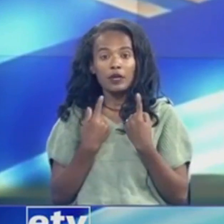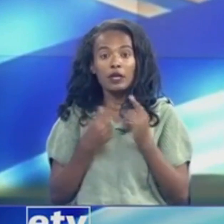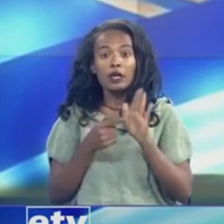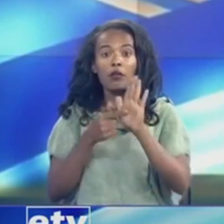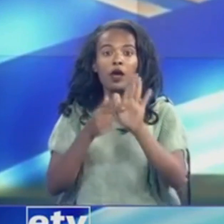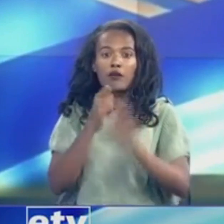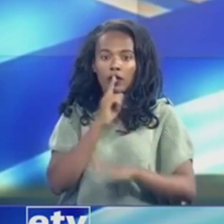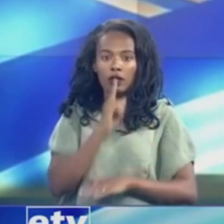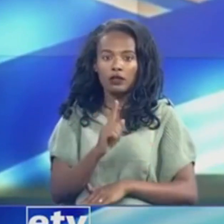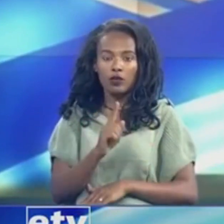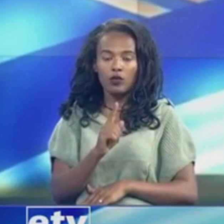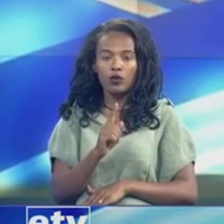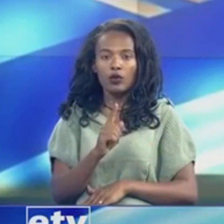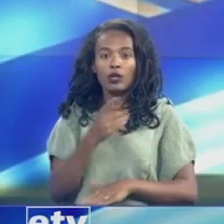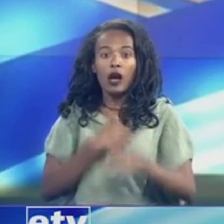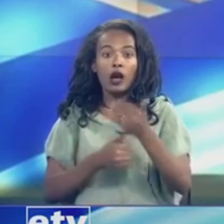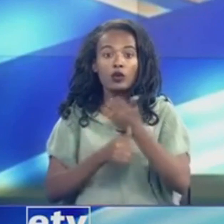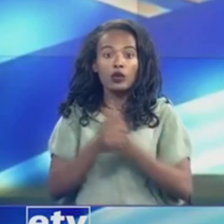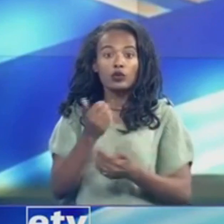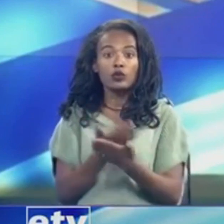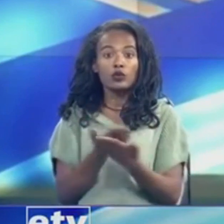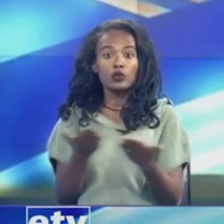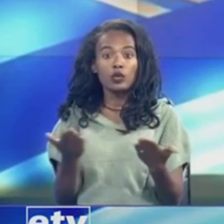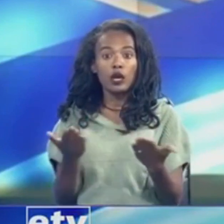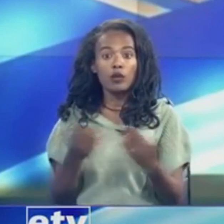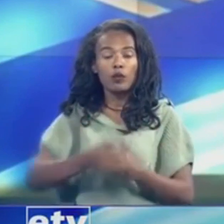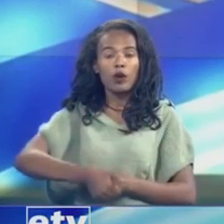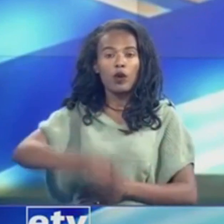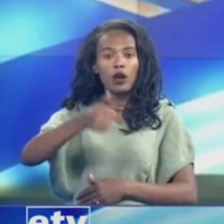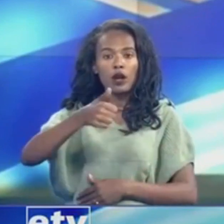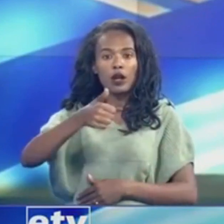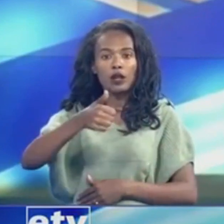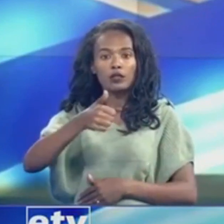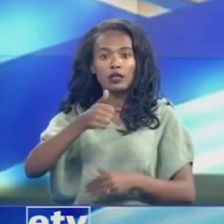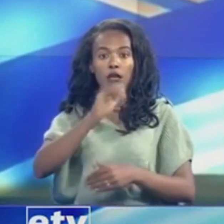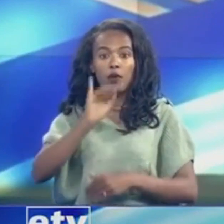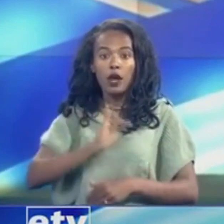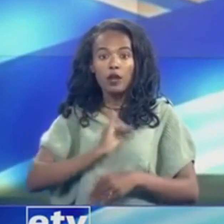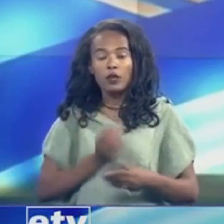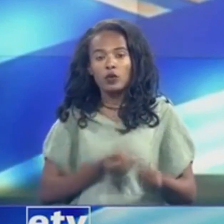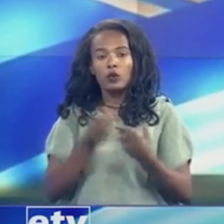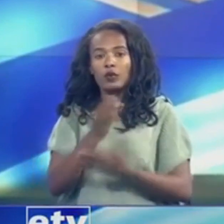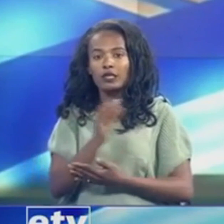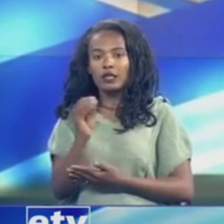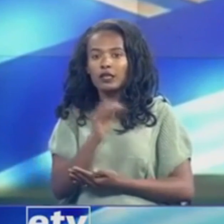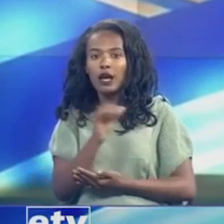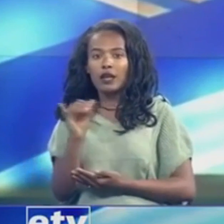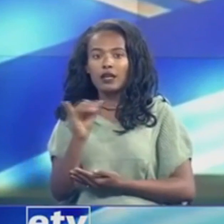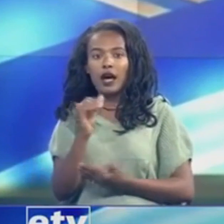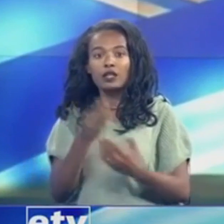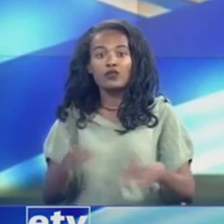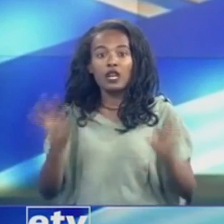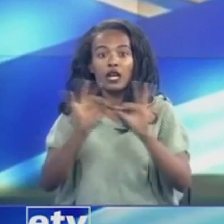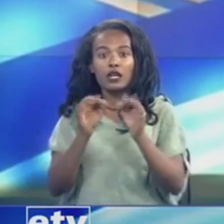የሚያመለክት ነው። እውነት ነው። የአካል ጉዳተኞች ጉዳይ በዋናነት ለባለቤቱ መስጠትና እንደስፈላጊነቱ